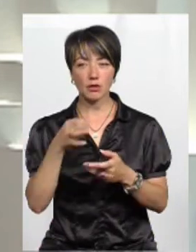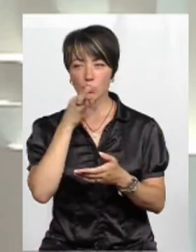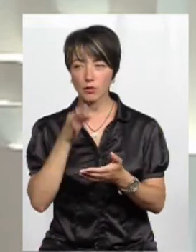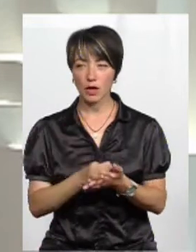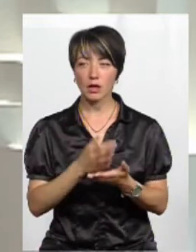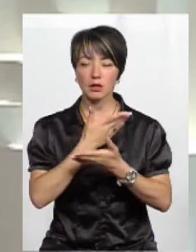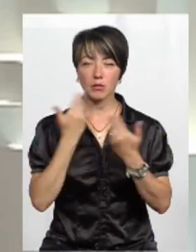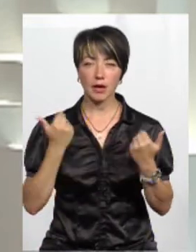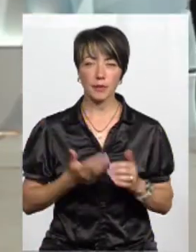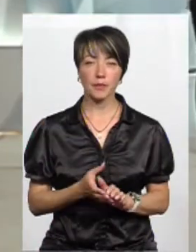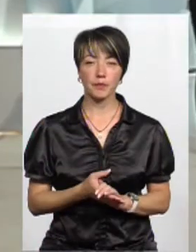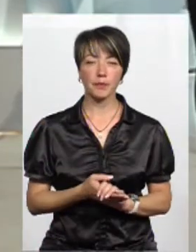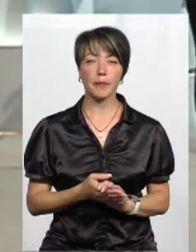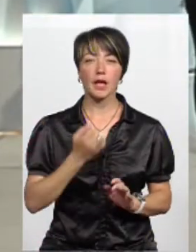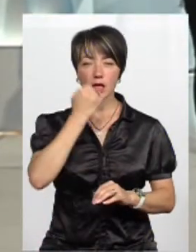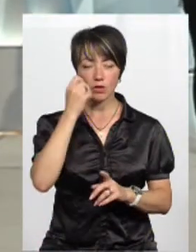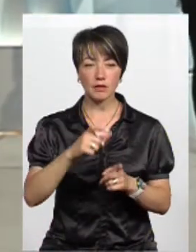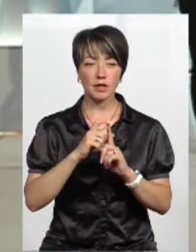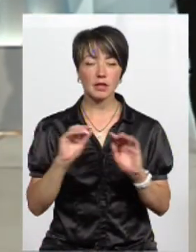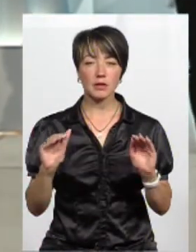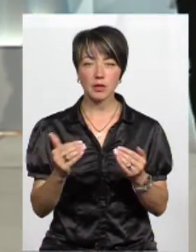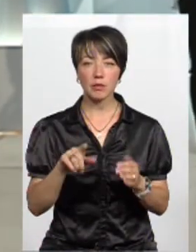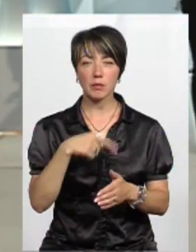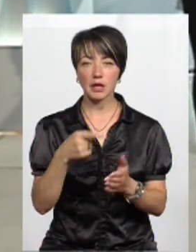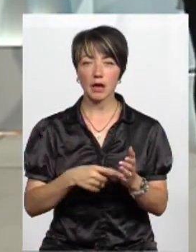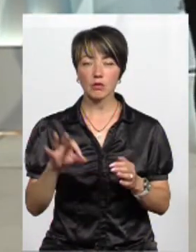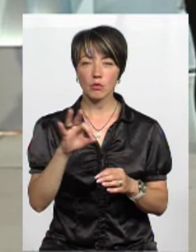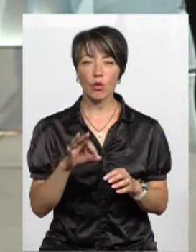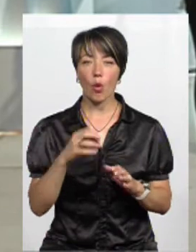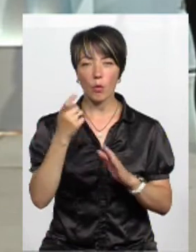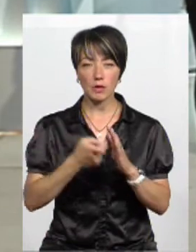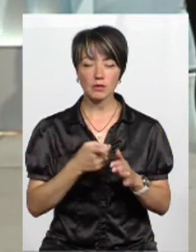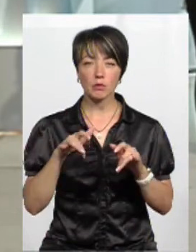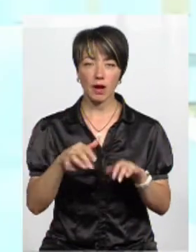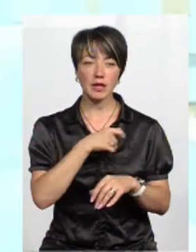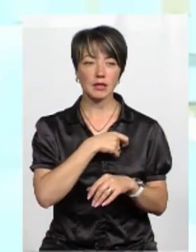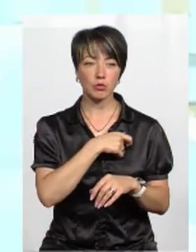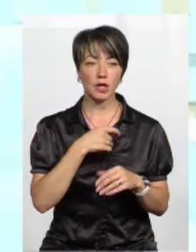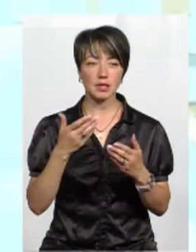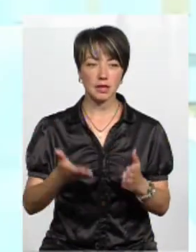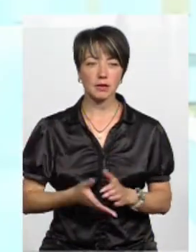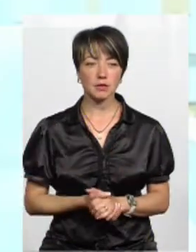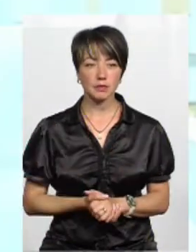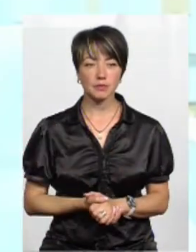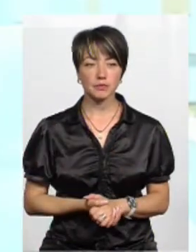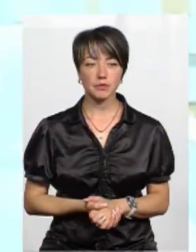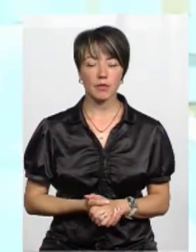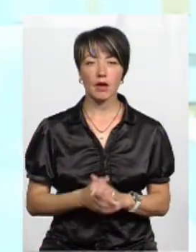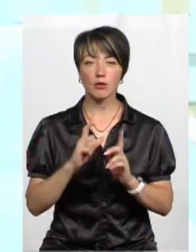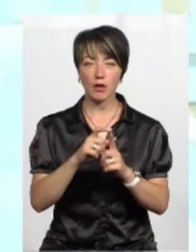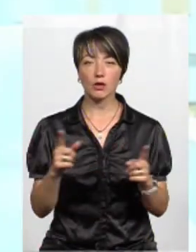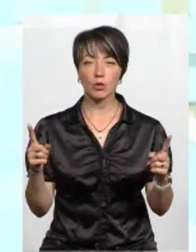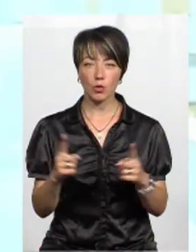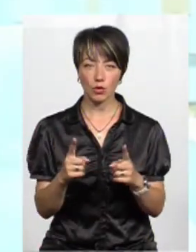до відповідальності немає. Дякую за відповідь. І далі бліц питання стосовно обізнаності у справах депутатських. Прошу